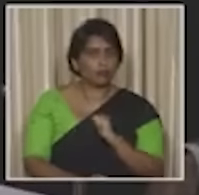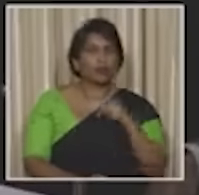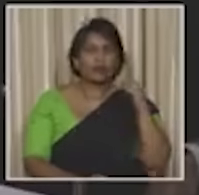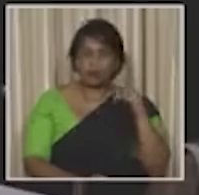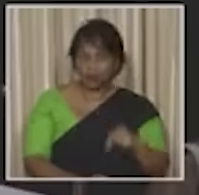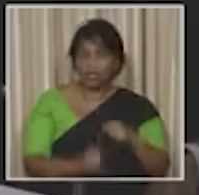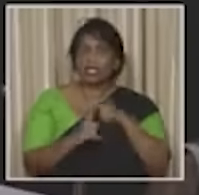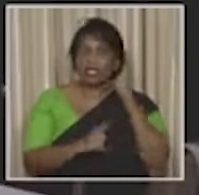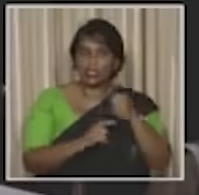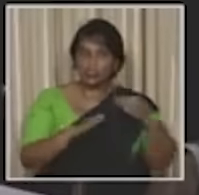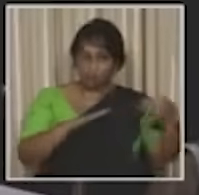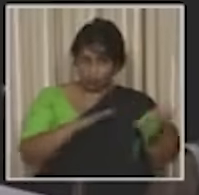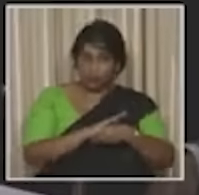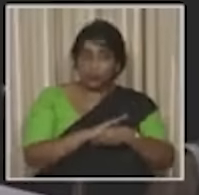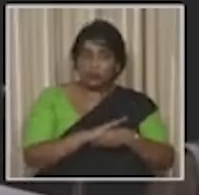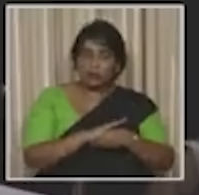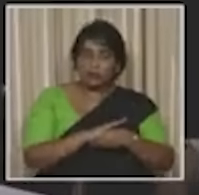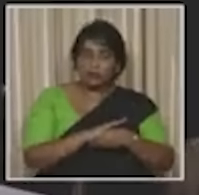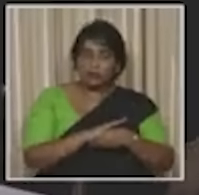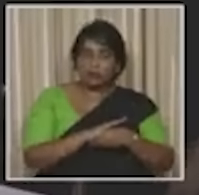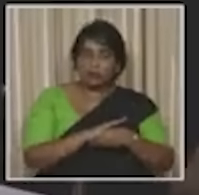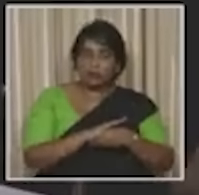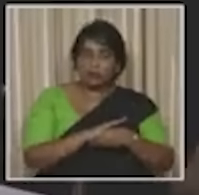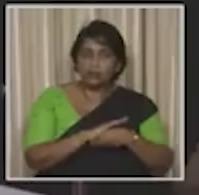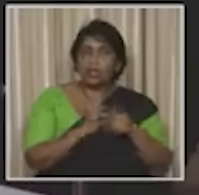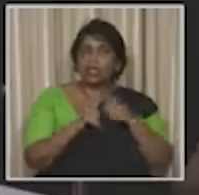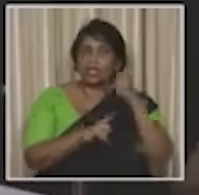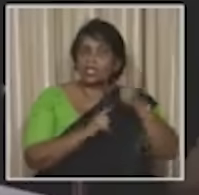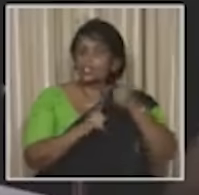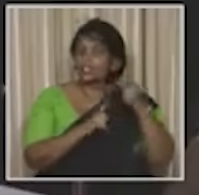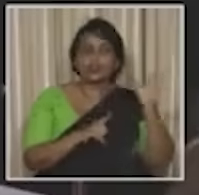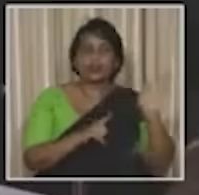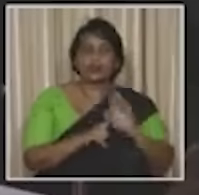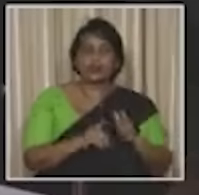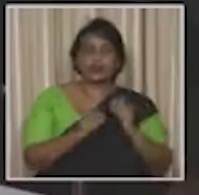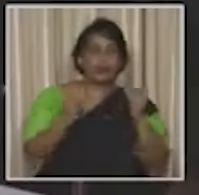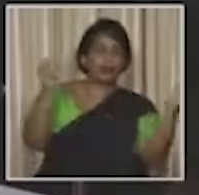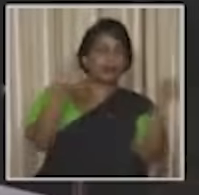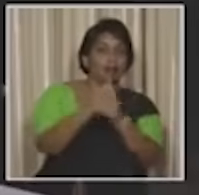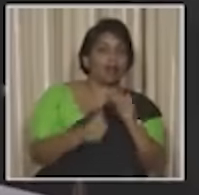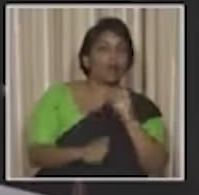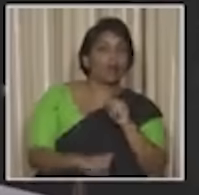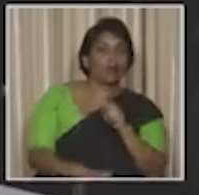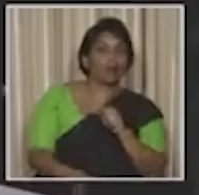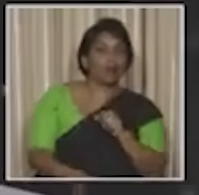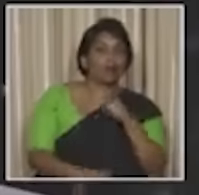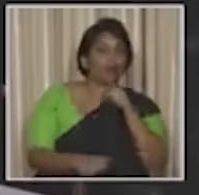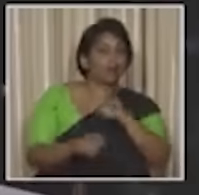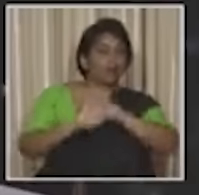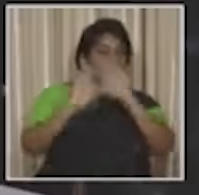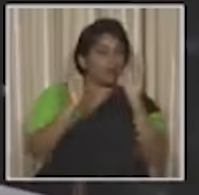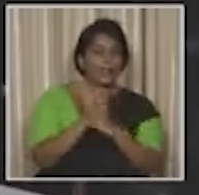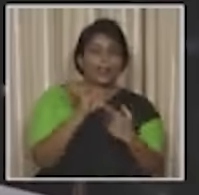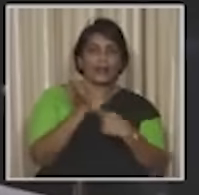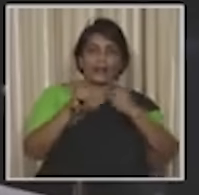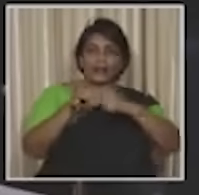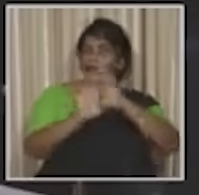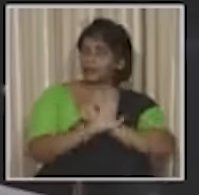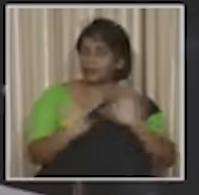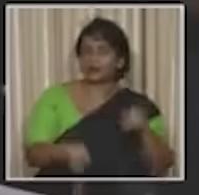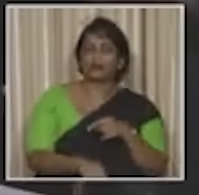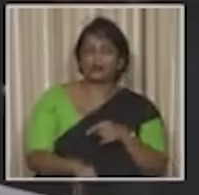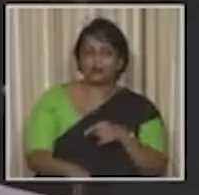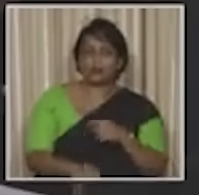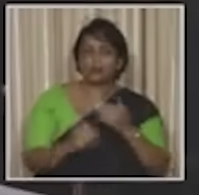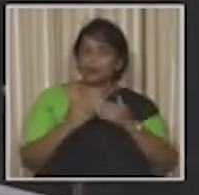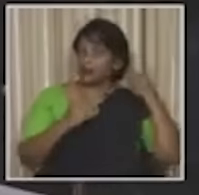එතකොට ඉංජිනේරුවන්ද කොමිස් ගහන්නේ? ඉංජිනේරුවන් නෙවෙයි කොමිස් ගන්න මේක පිටිපස්සේ ඉන්නේ කවුද? මේකක්වත් ටෙන්ඩර් කරනවන්නේ නේ.